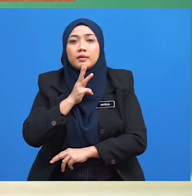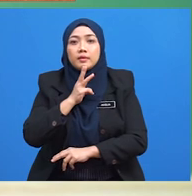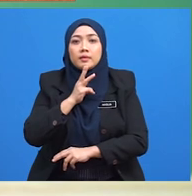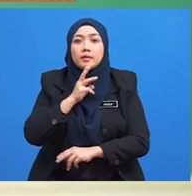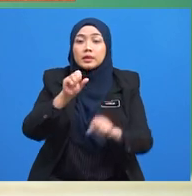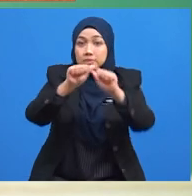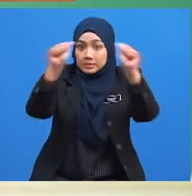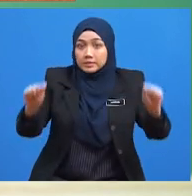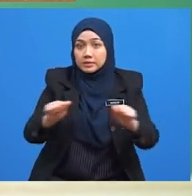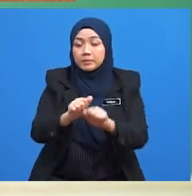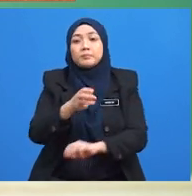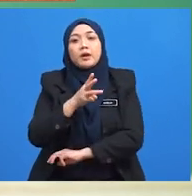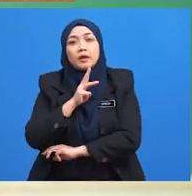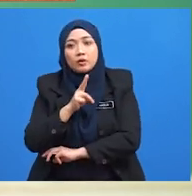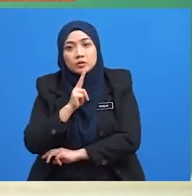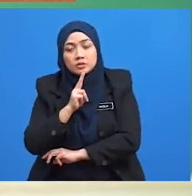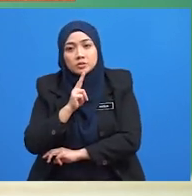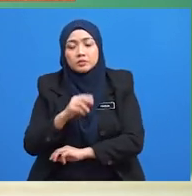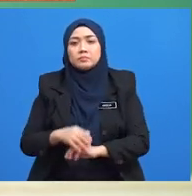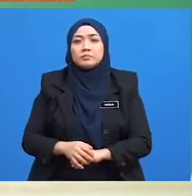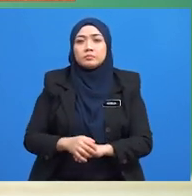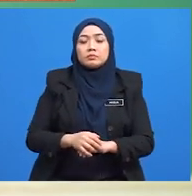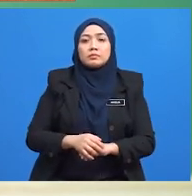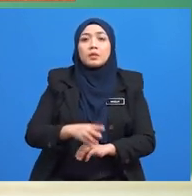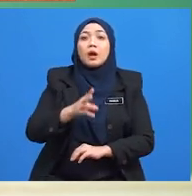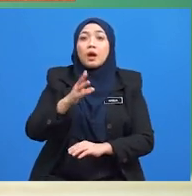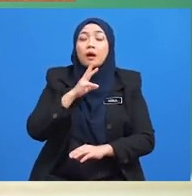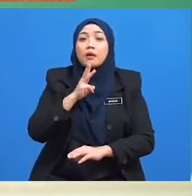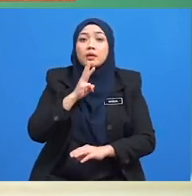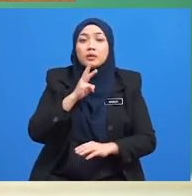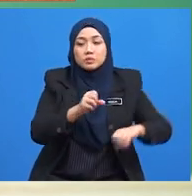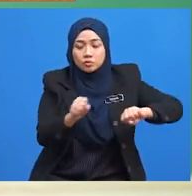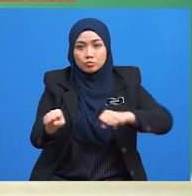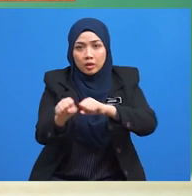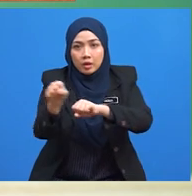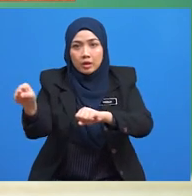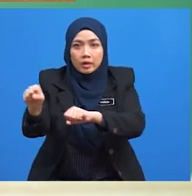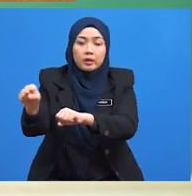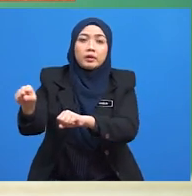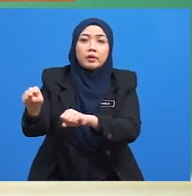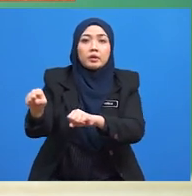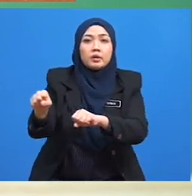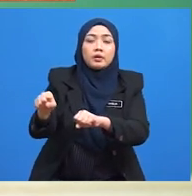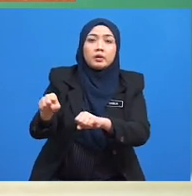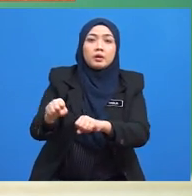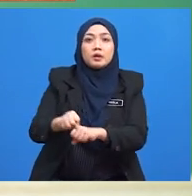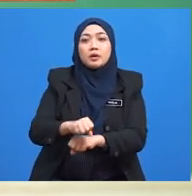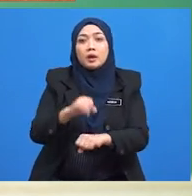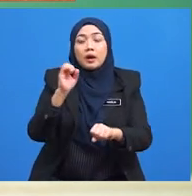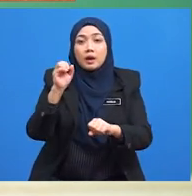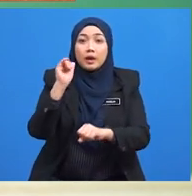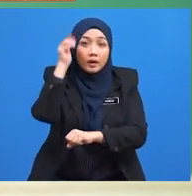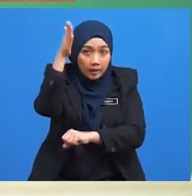sistem hidrologi. Tindakan air sungai yang mengalir terhadap batuan seperti batu kapur yang senang terlarut